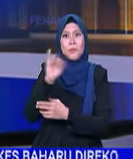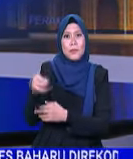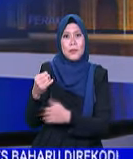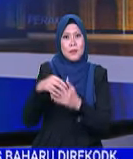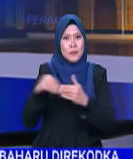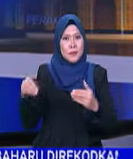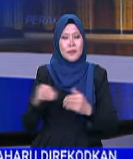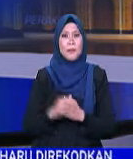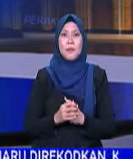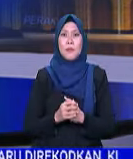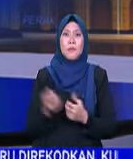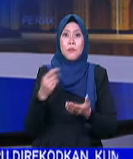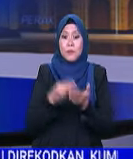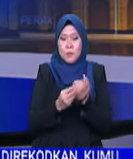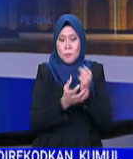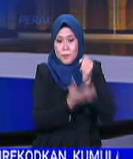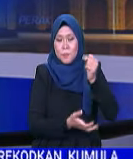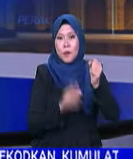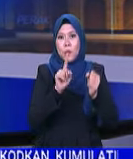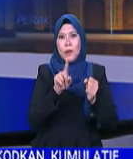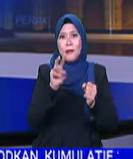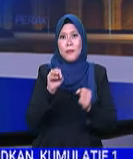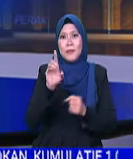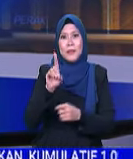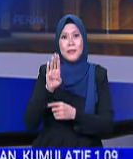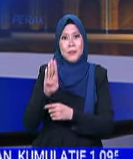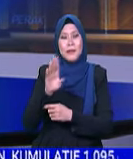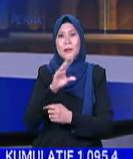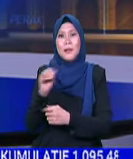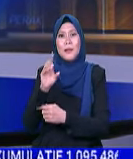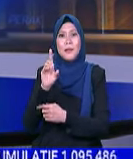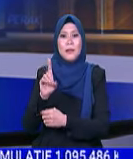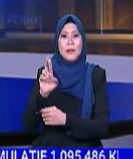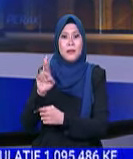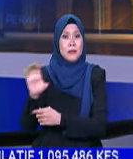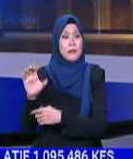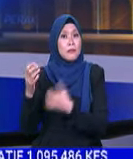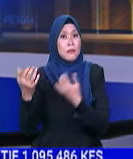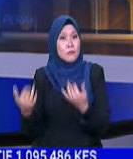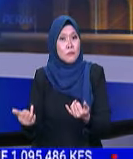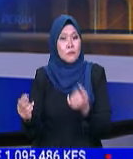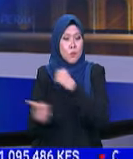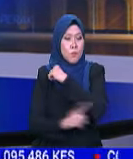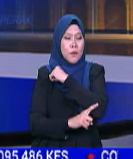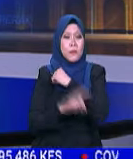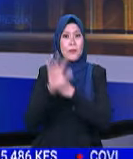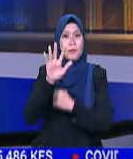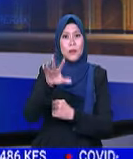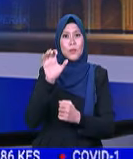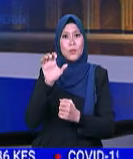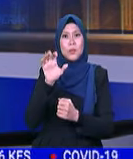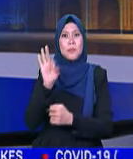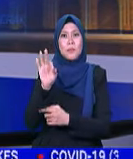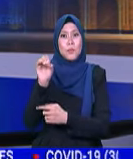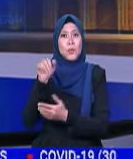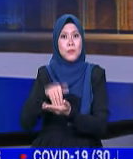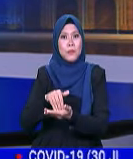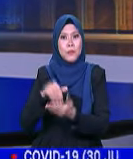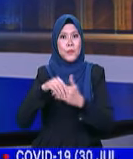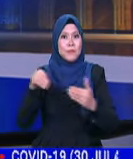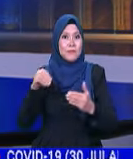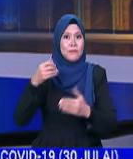RM15 juta berkaitan dana 1MDB dan SRC International. Beliau membayar kompaun sebanyak kira-kira